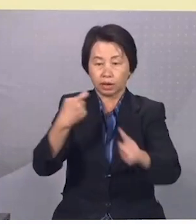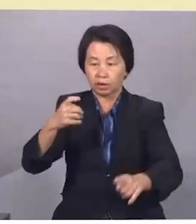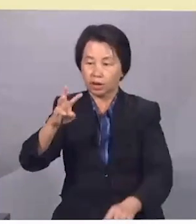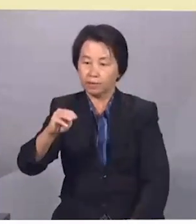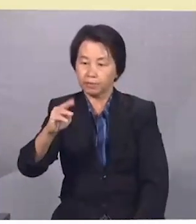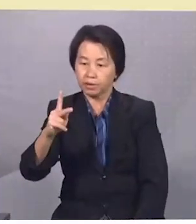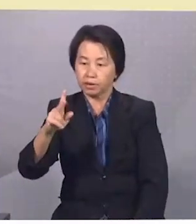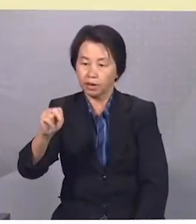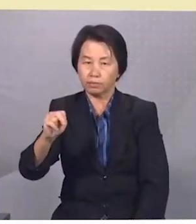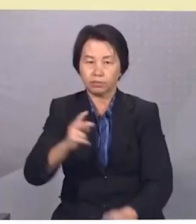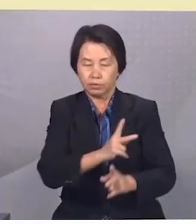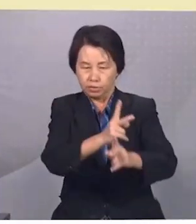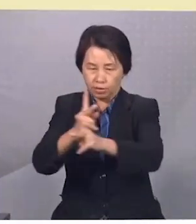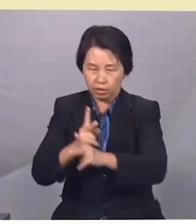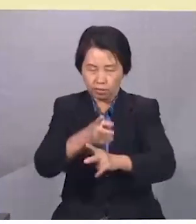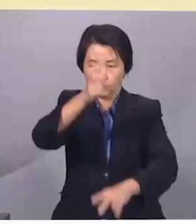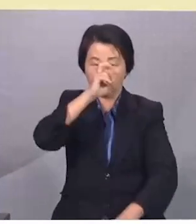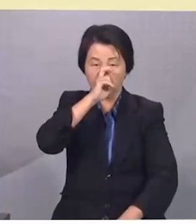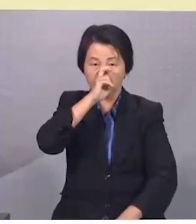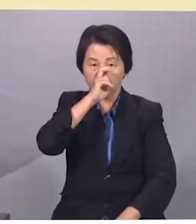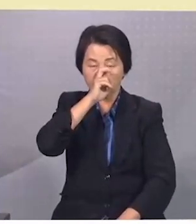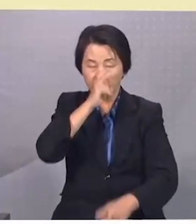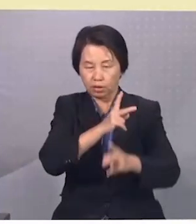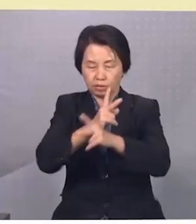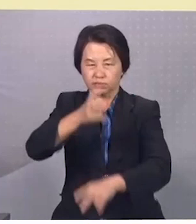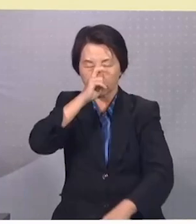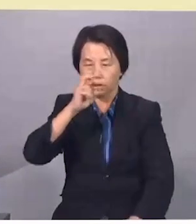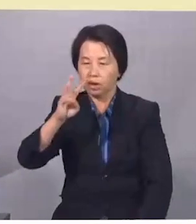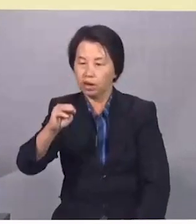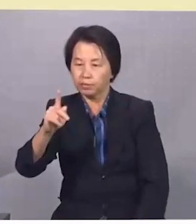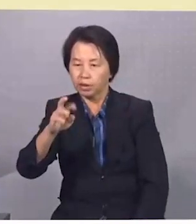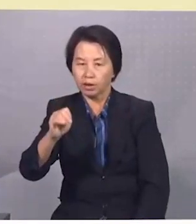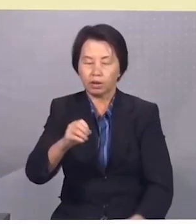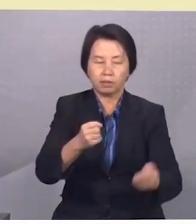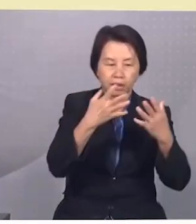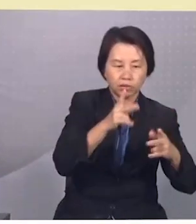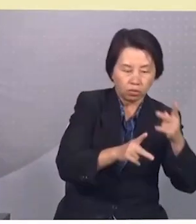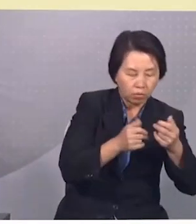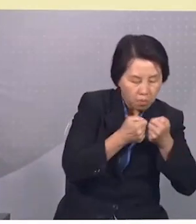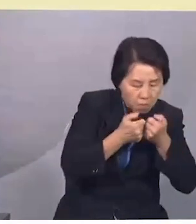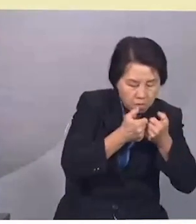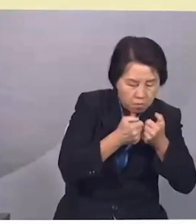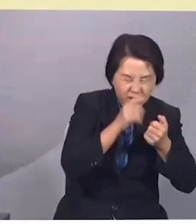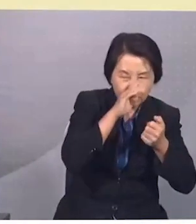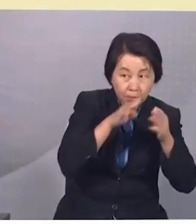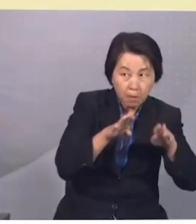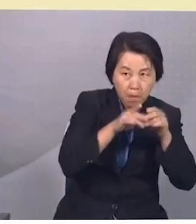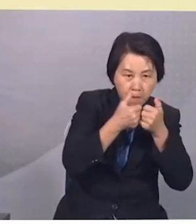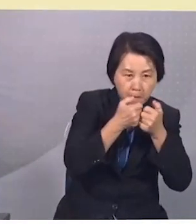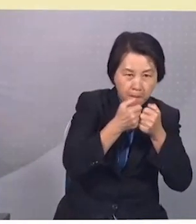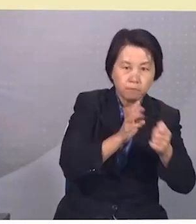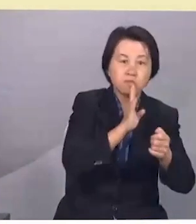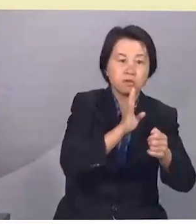kaulan yang lebih ketat akan dikeluarkan oleh MKN ramai yang membuat penyebaran berita palsu mengatakan